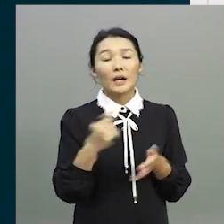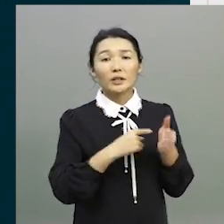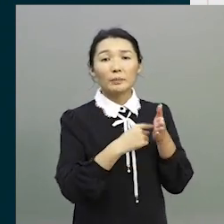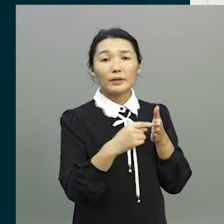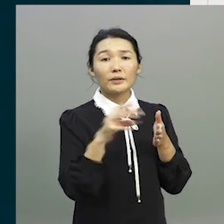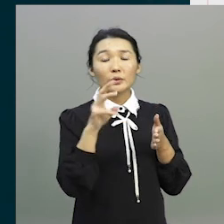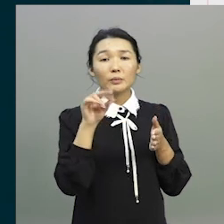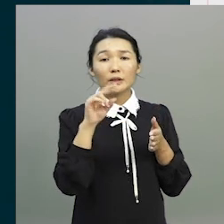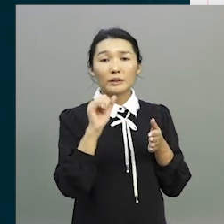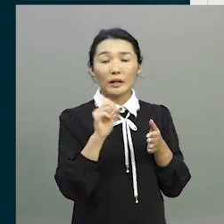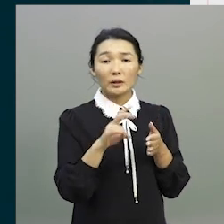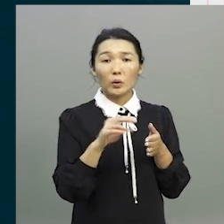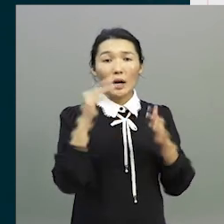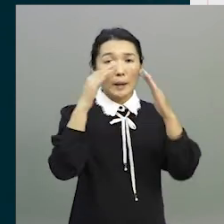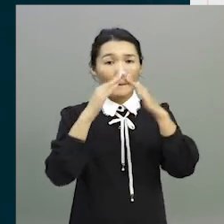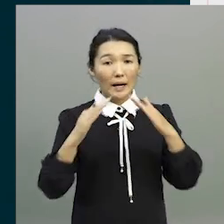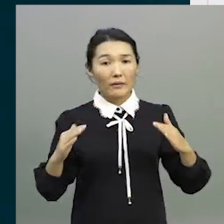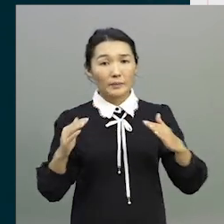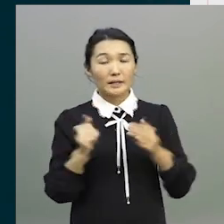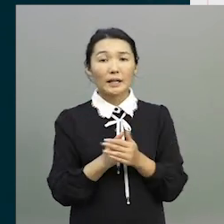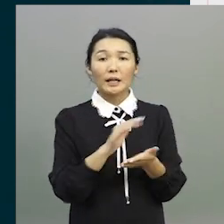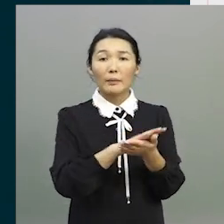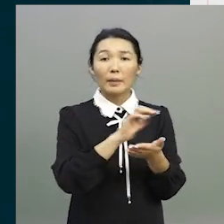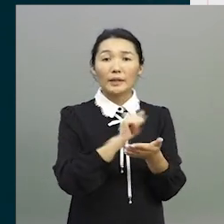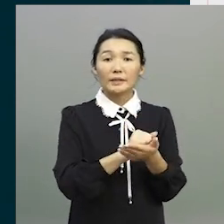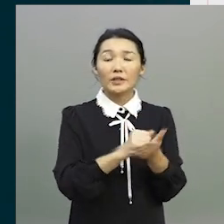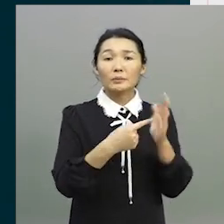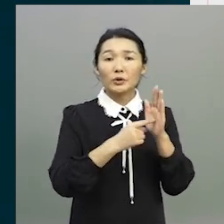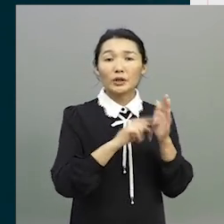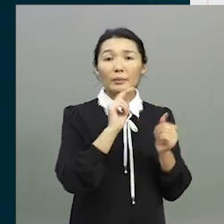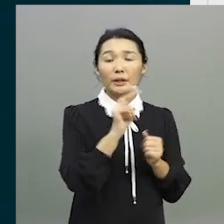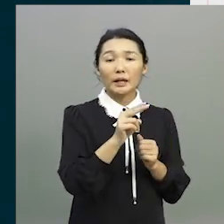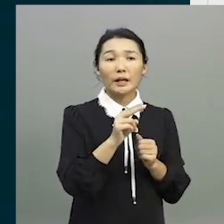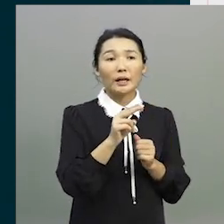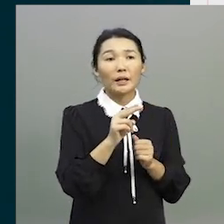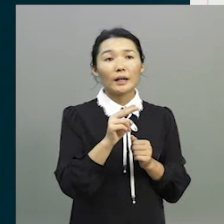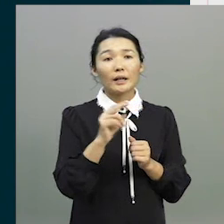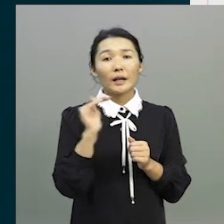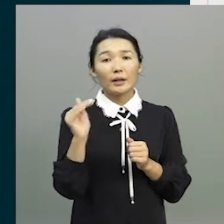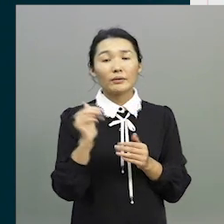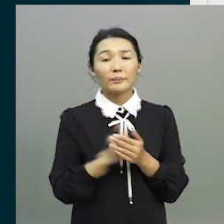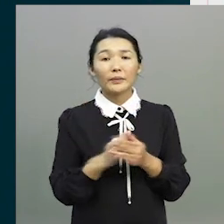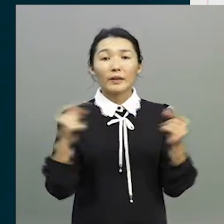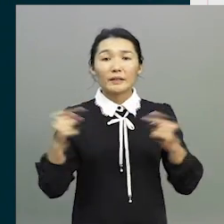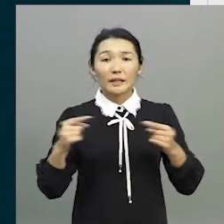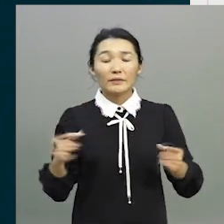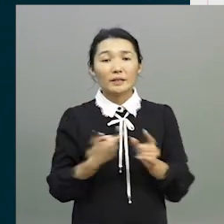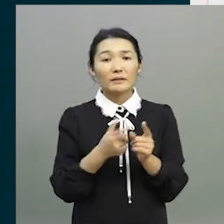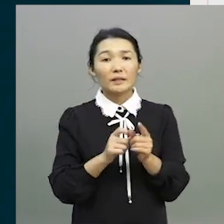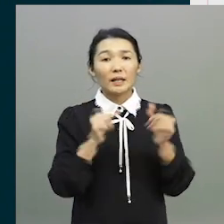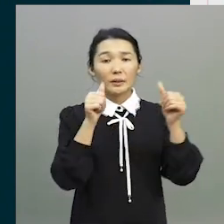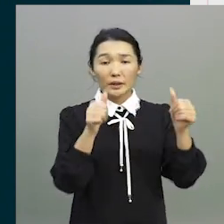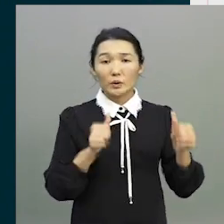медианы к боковым сторонам и обозначим их точками как и в соответствии с данным рисунком